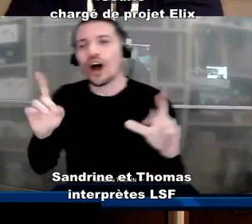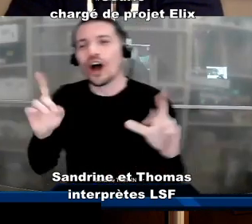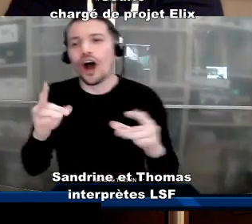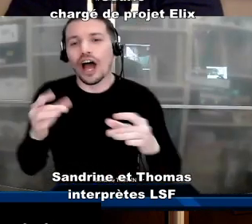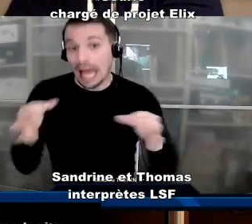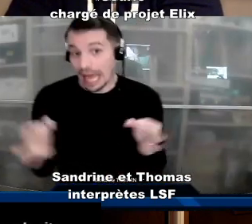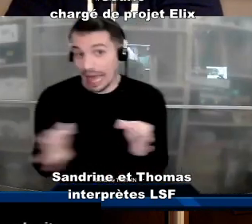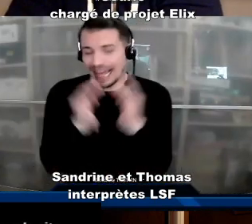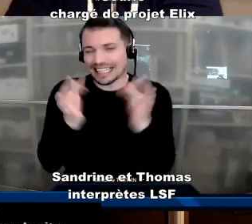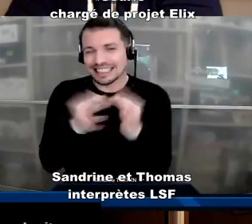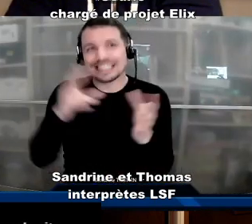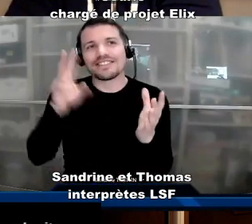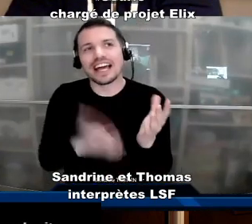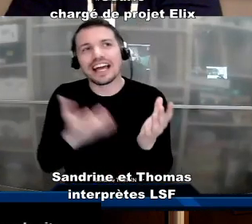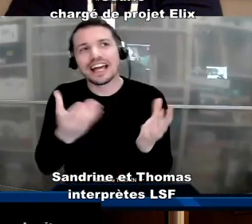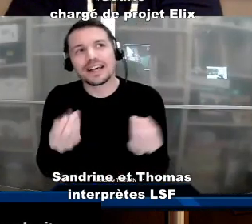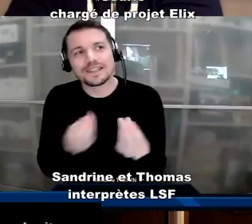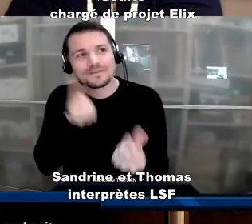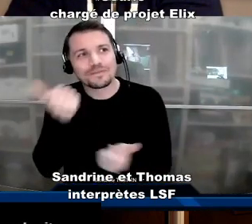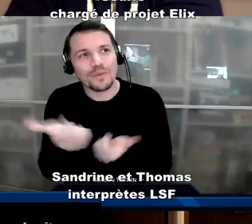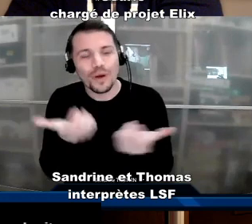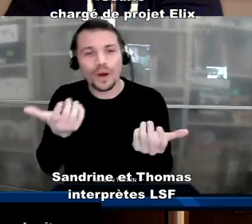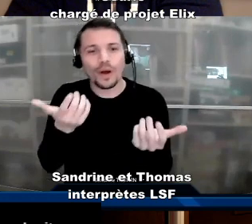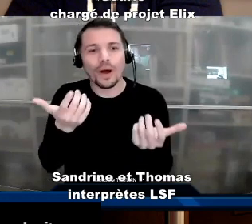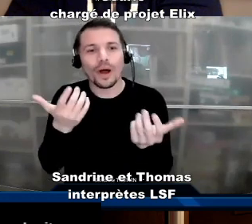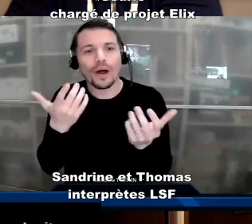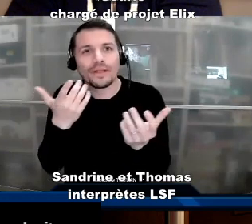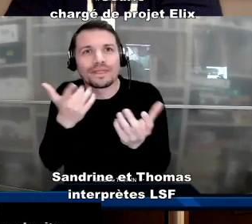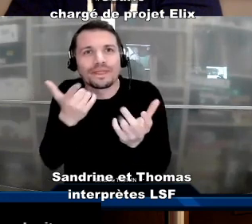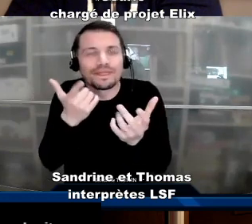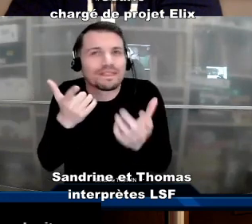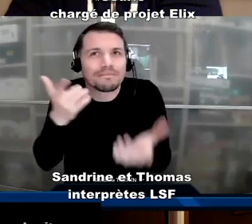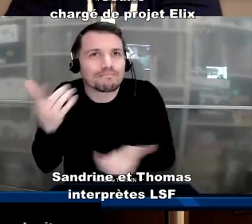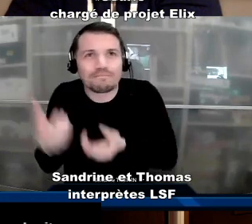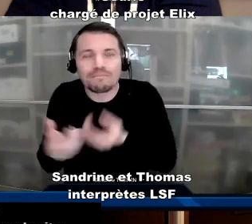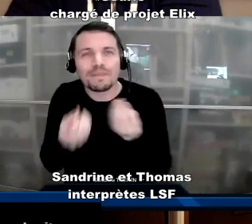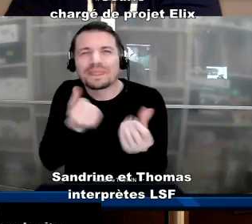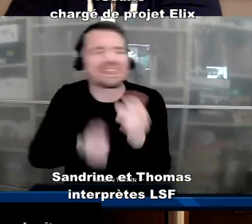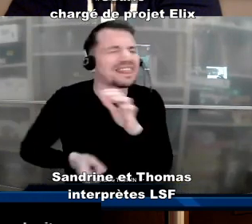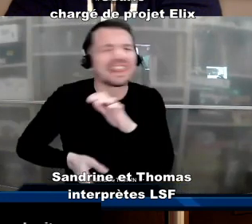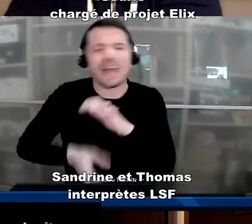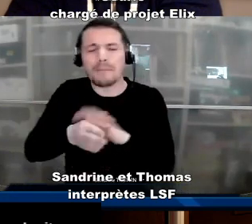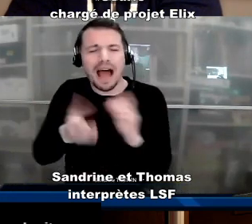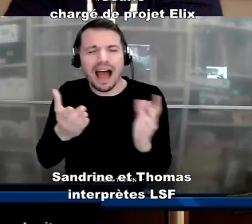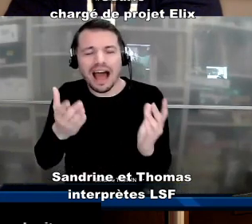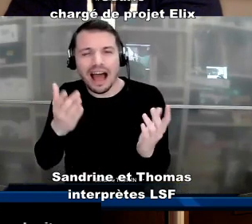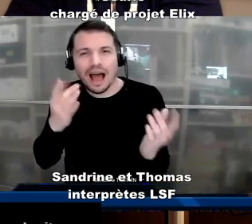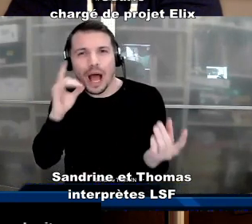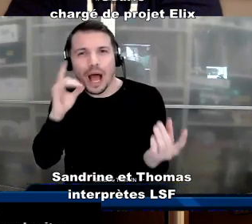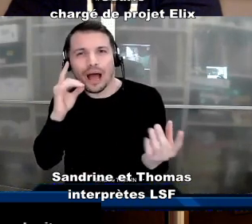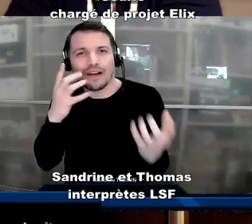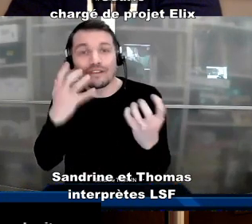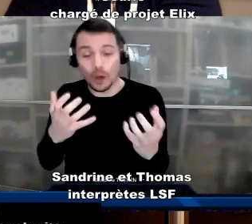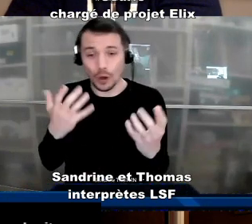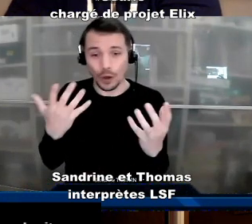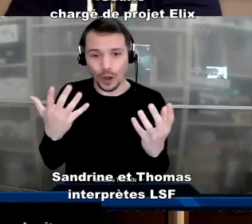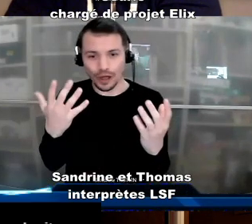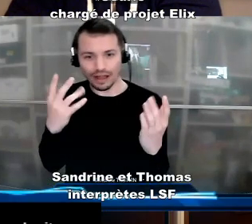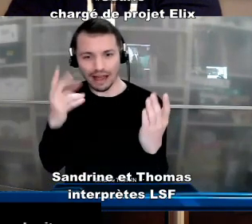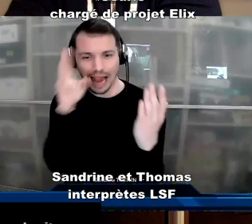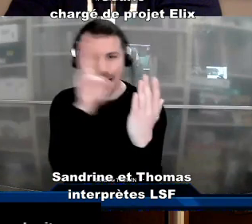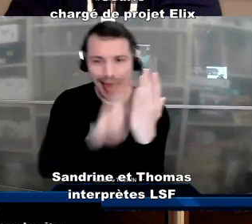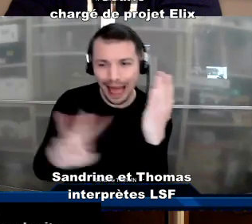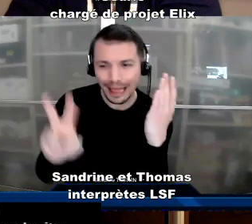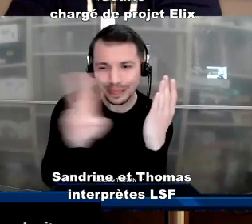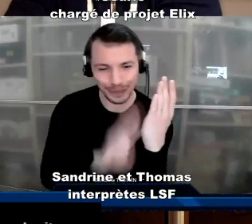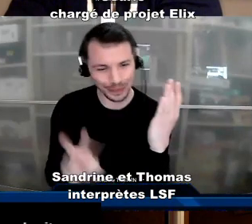effectivement la dimension de base du site, c'était de rendre la lecture plus accessible